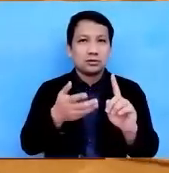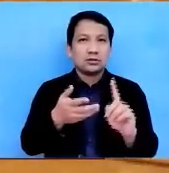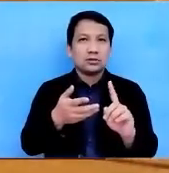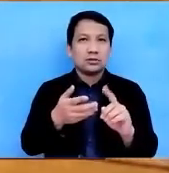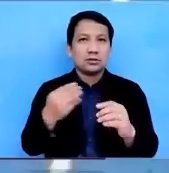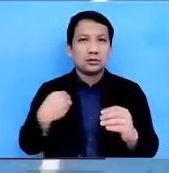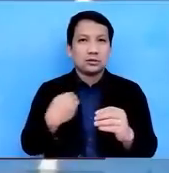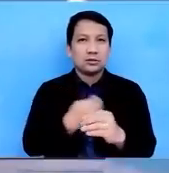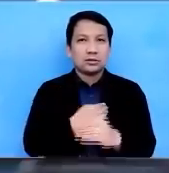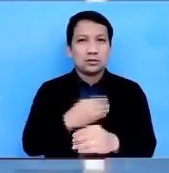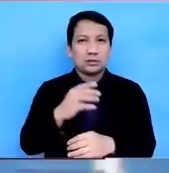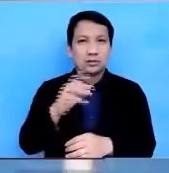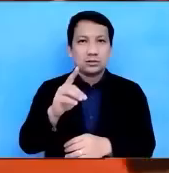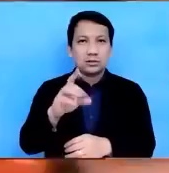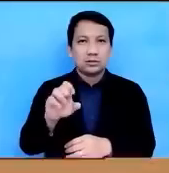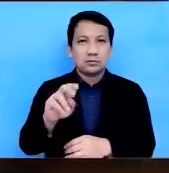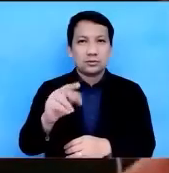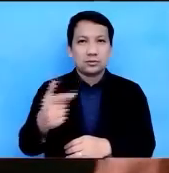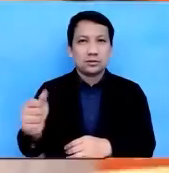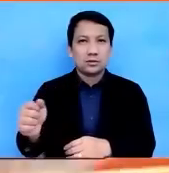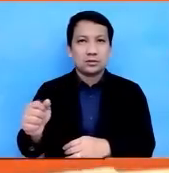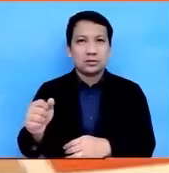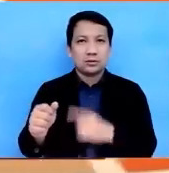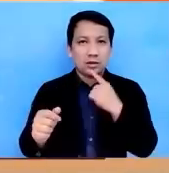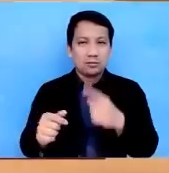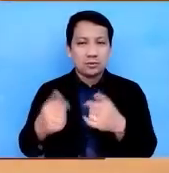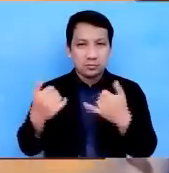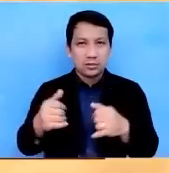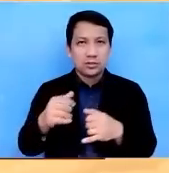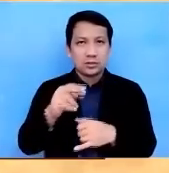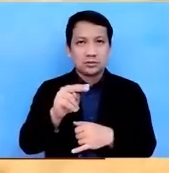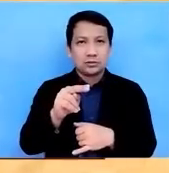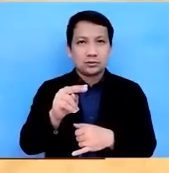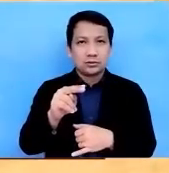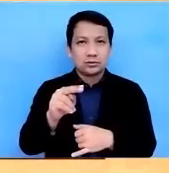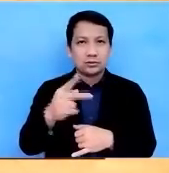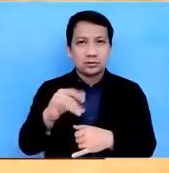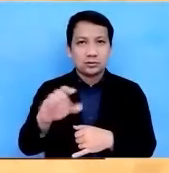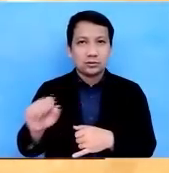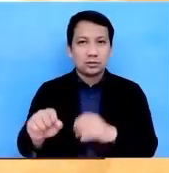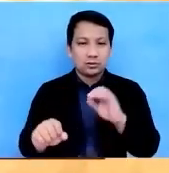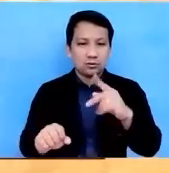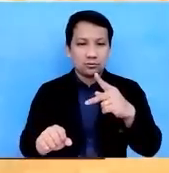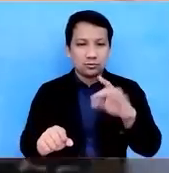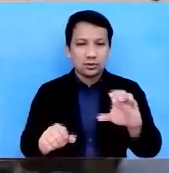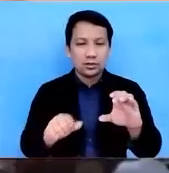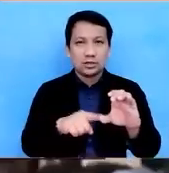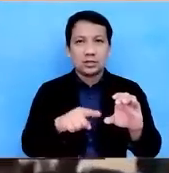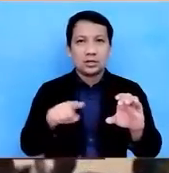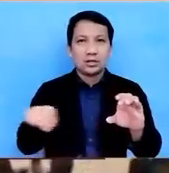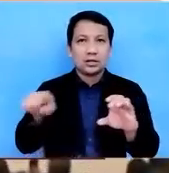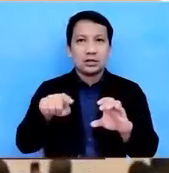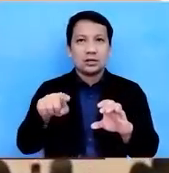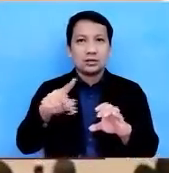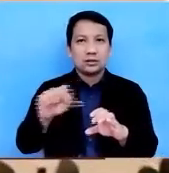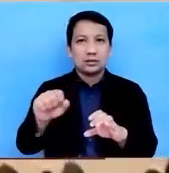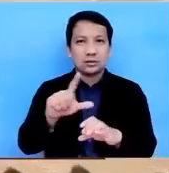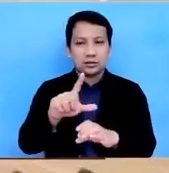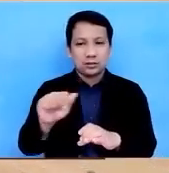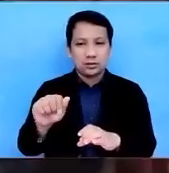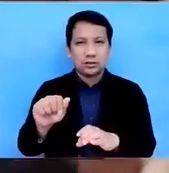ng Denver Nuggets. Sunod siyang naglaro para sa New York Knicks, Oklahoma City Thunder, Portland Trail Blazers at LA